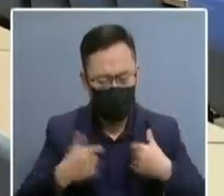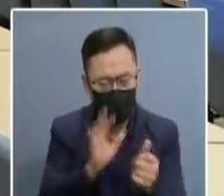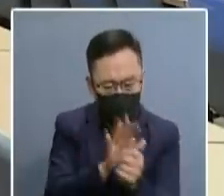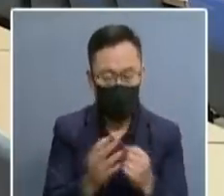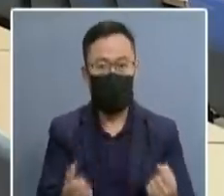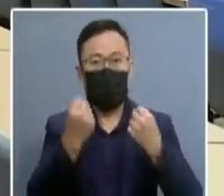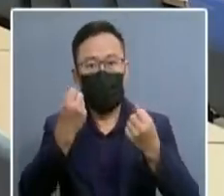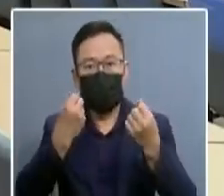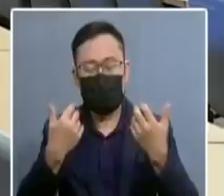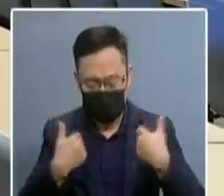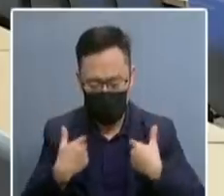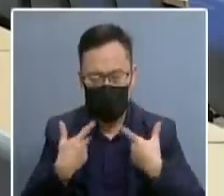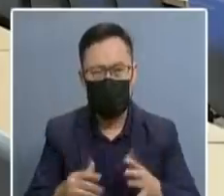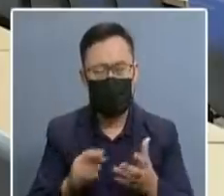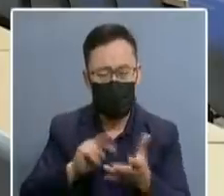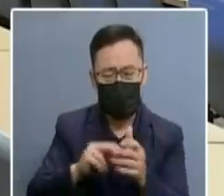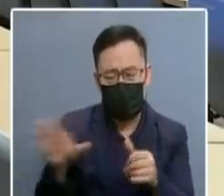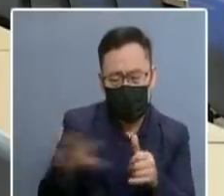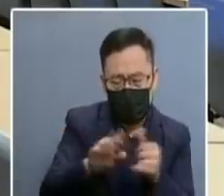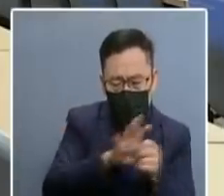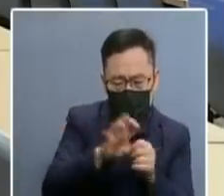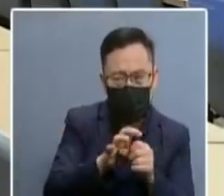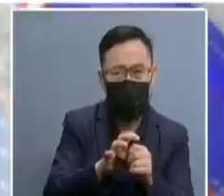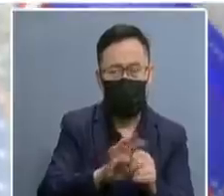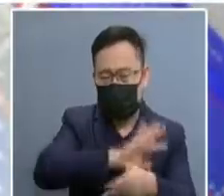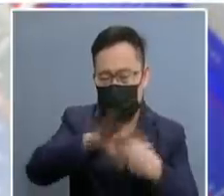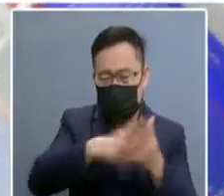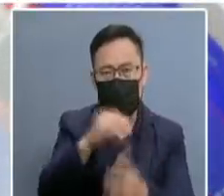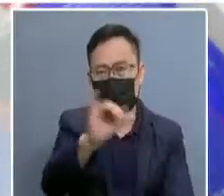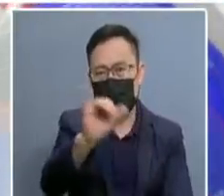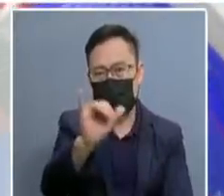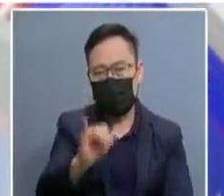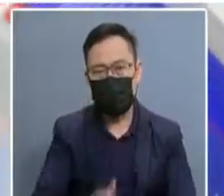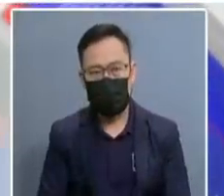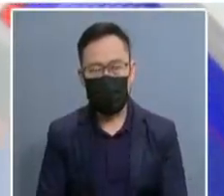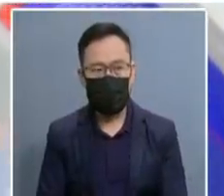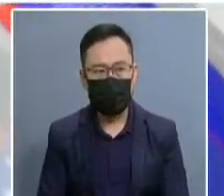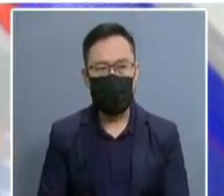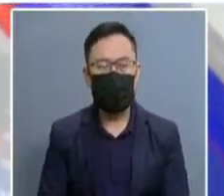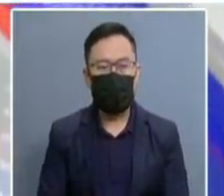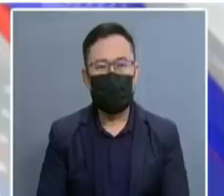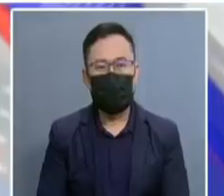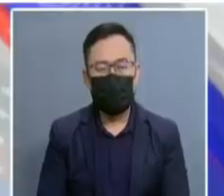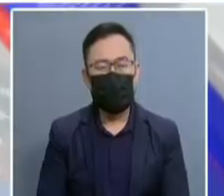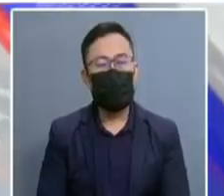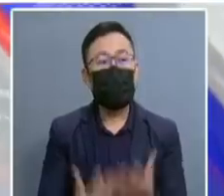สามารถควบคุมสถานการณ์การแพร่ระบาดในเรือนจำกลางเชียงใหม่ได้ครับคุณธีรวัฒน์คุณกมลเนตรครับ ค่ะขอบคุณค่ะคุณมนตรีครับแต่ต